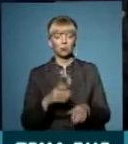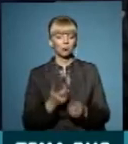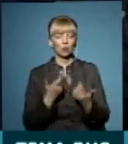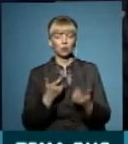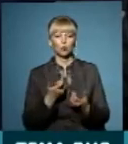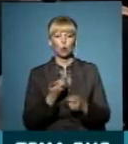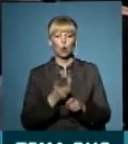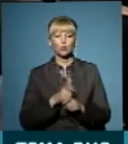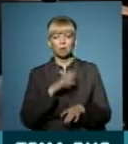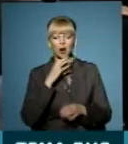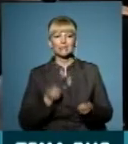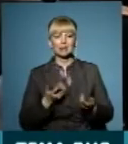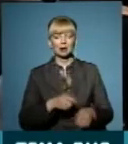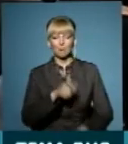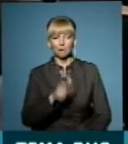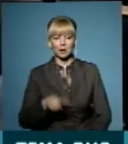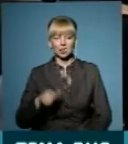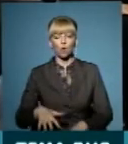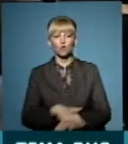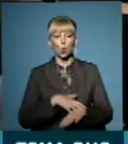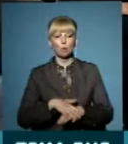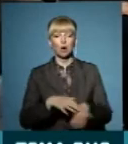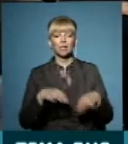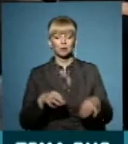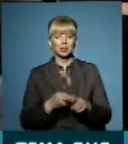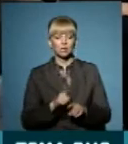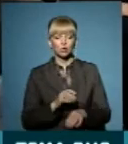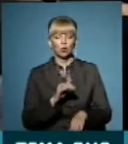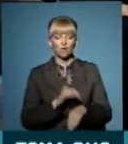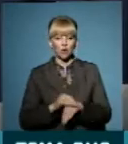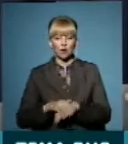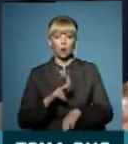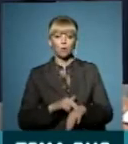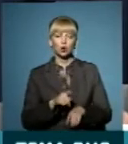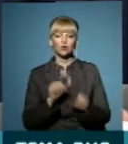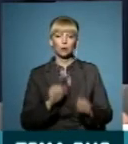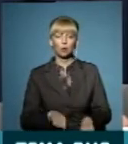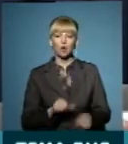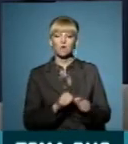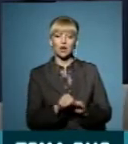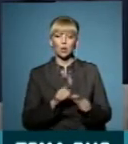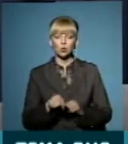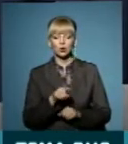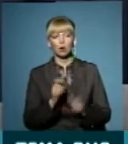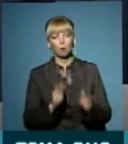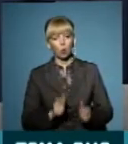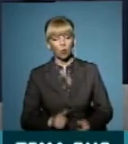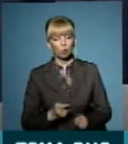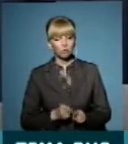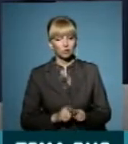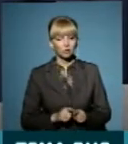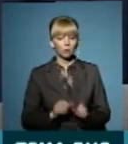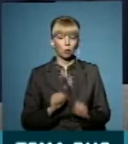кількість пасажирів в громадському транспорті. Це те, що виявляє поліція. А чи можете ви виокремити якісь? Чи ви погоджуєтесь,